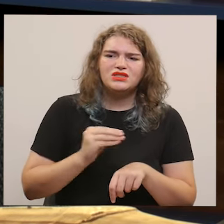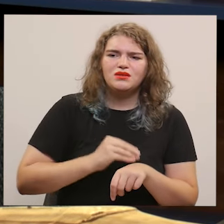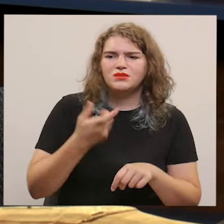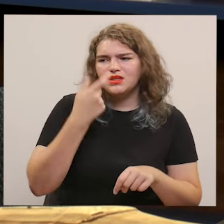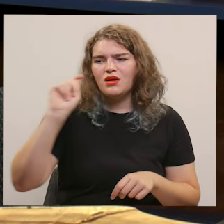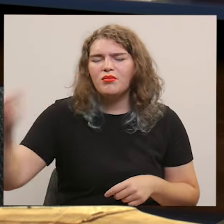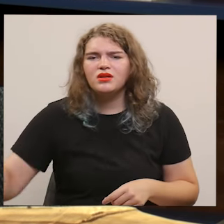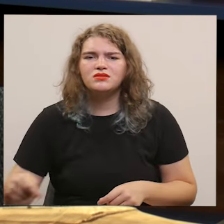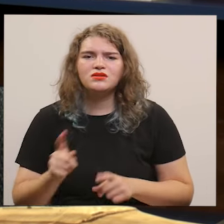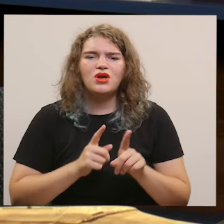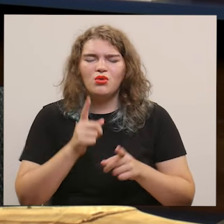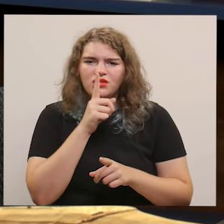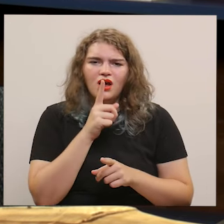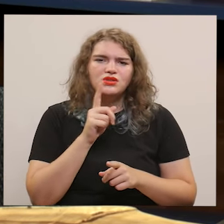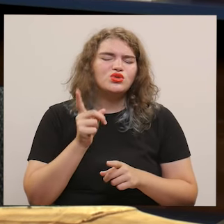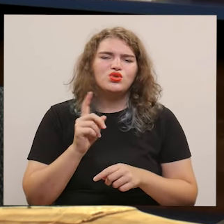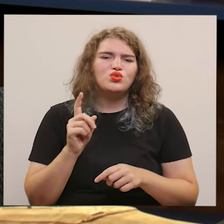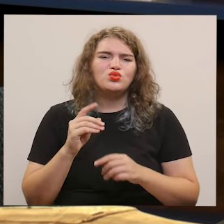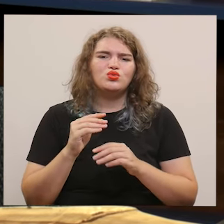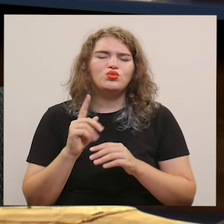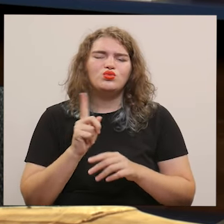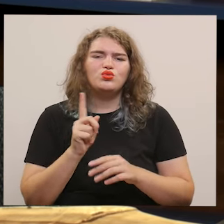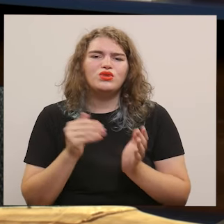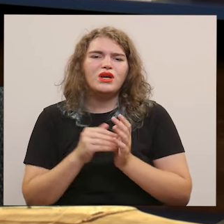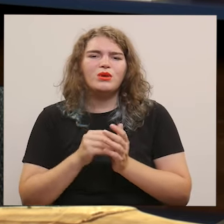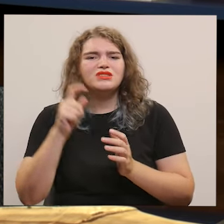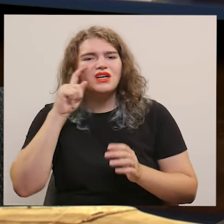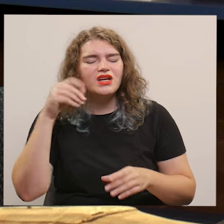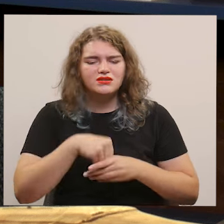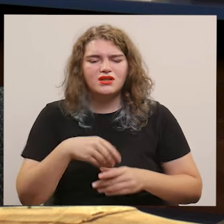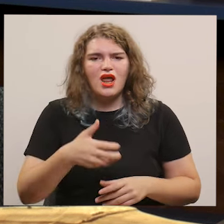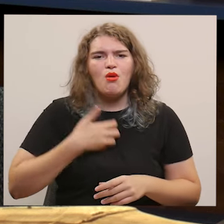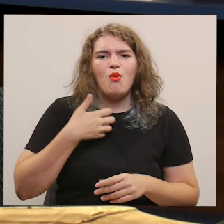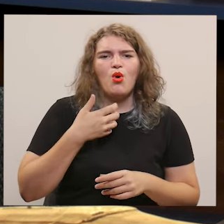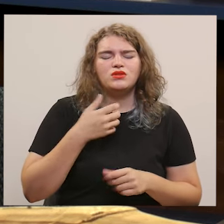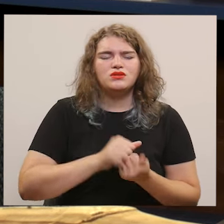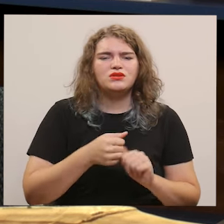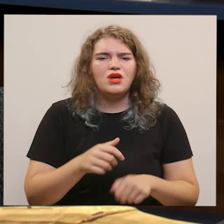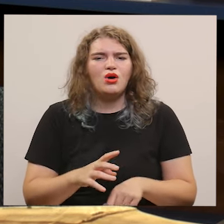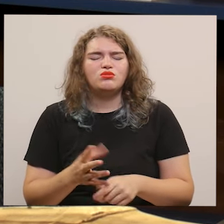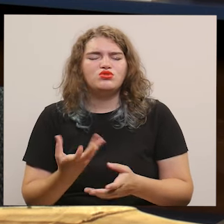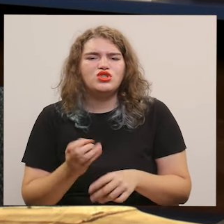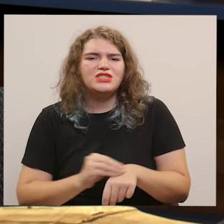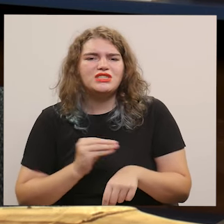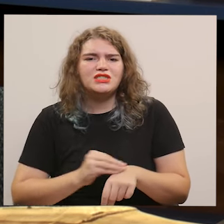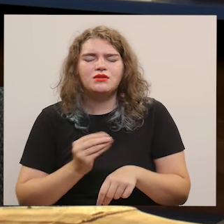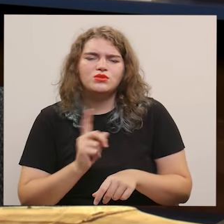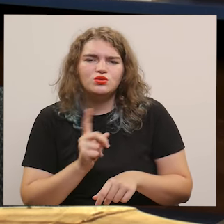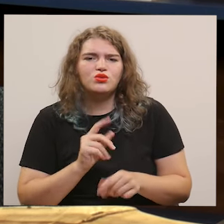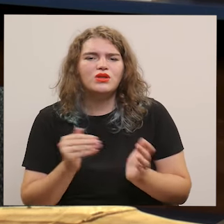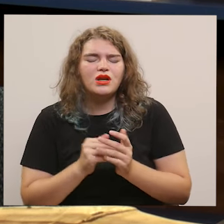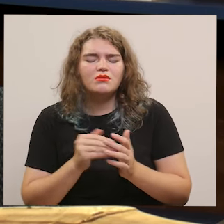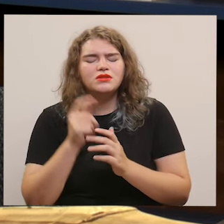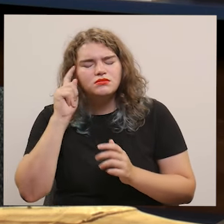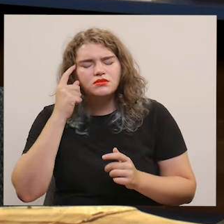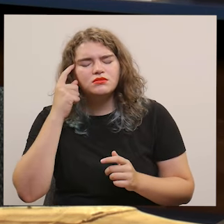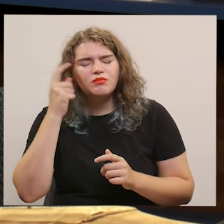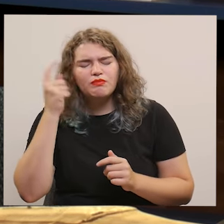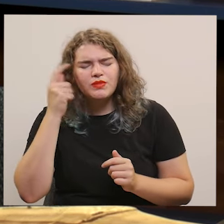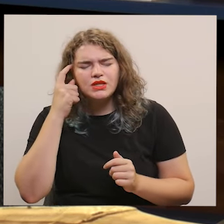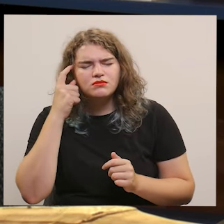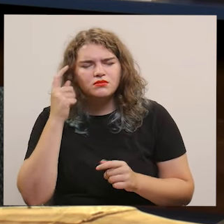părăsit, nu te baza pe sentimentele tale, pe emoțiile tale, pe ceea ce tu crezi ca om, ci uită-te-L rațional, uită-te